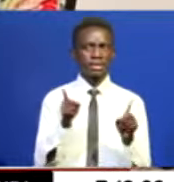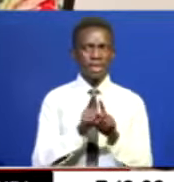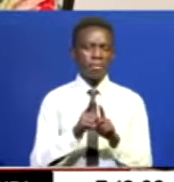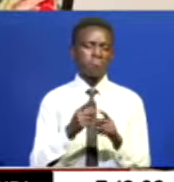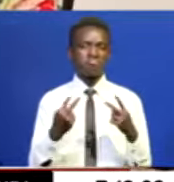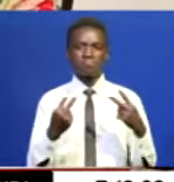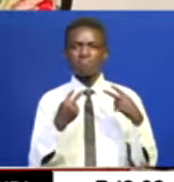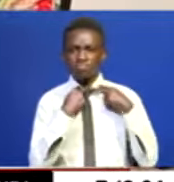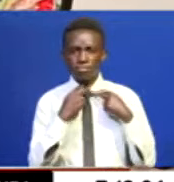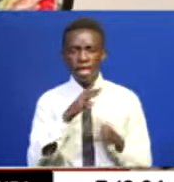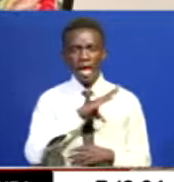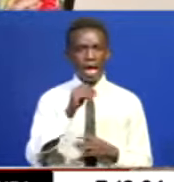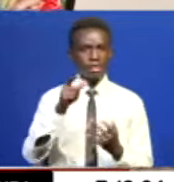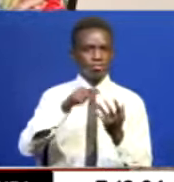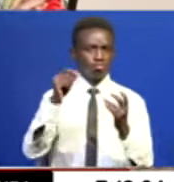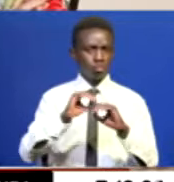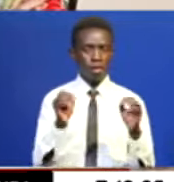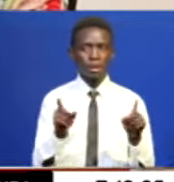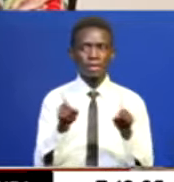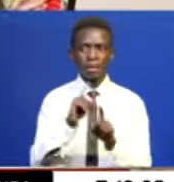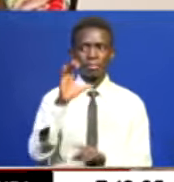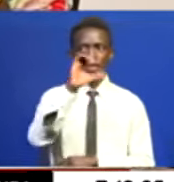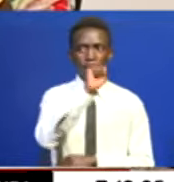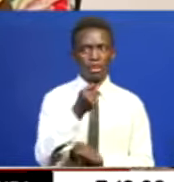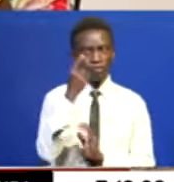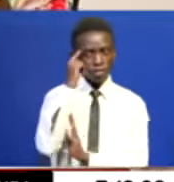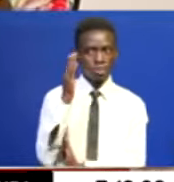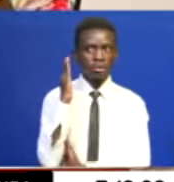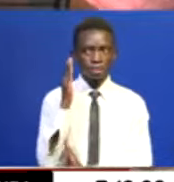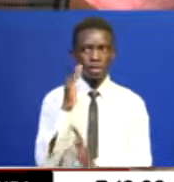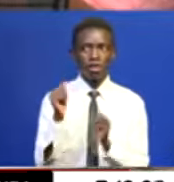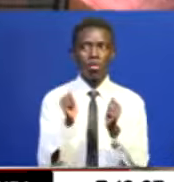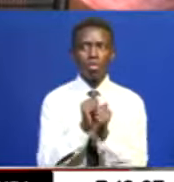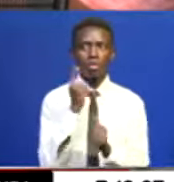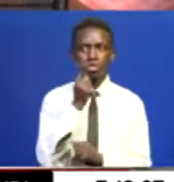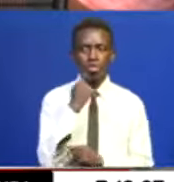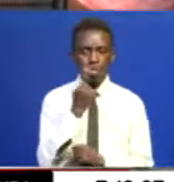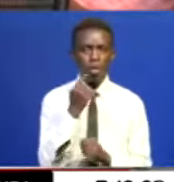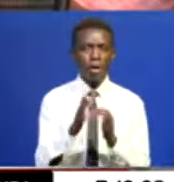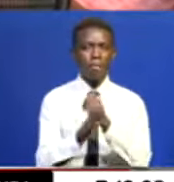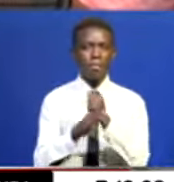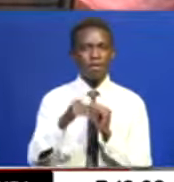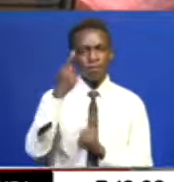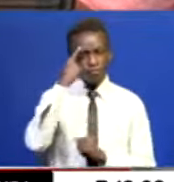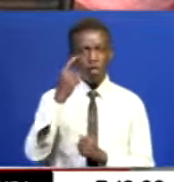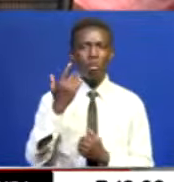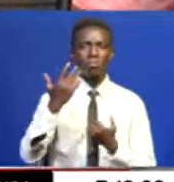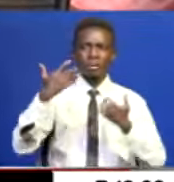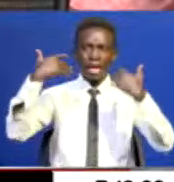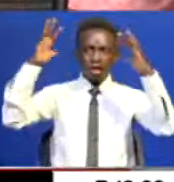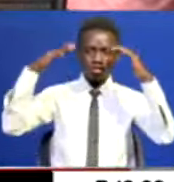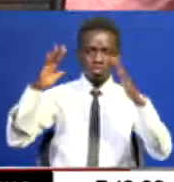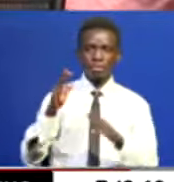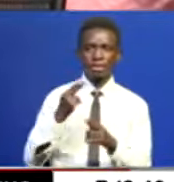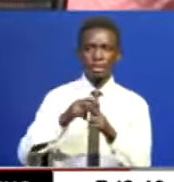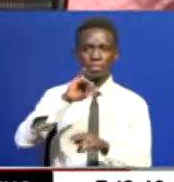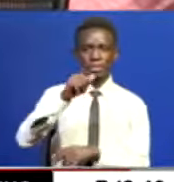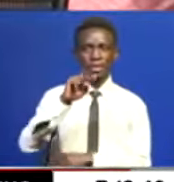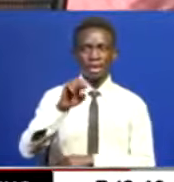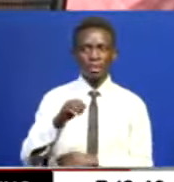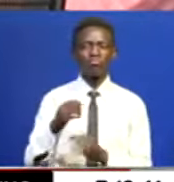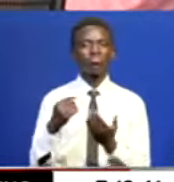Waziri wa usalama Profesa Kithure Kindiki na balozi wa Uingereza nchini Jane Marriott walihimiza mataifa hayo